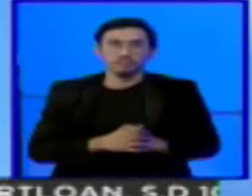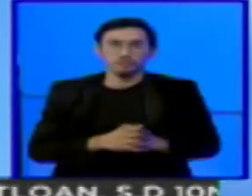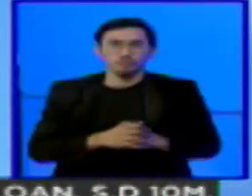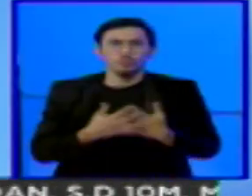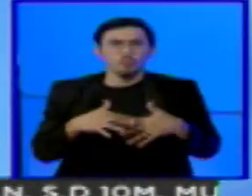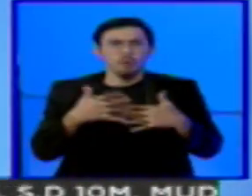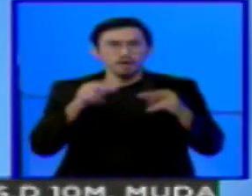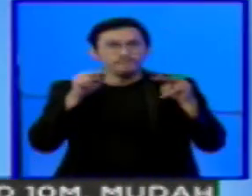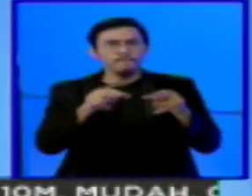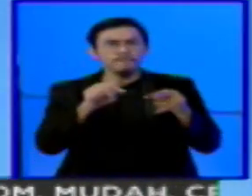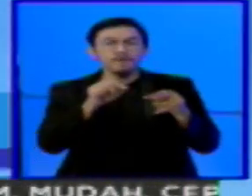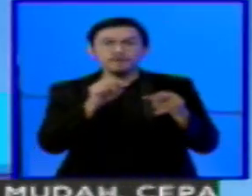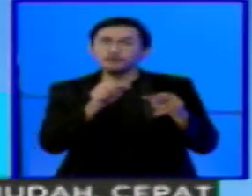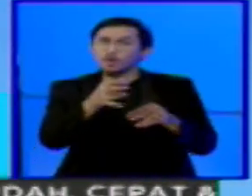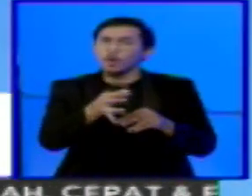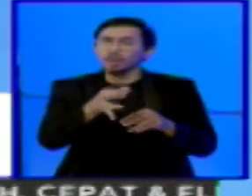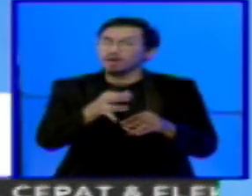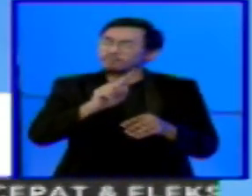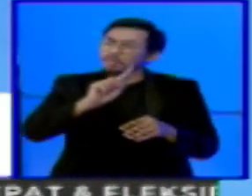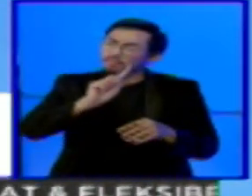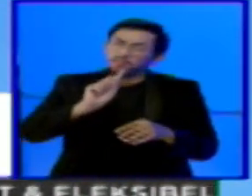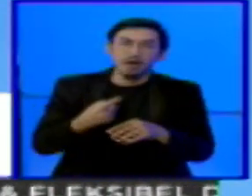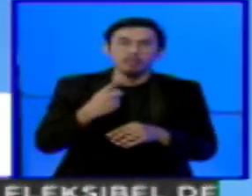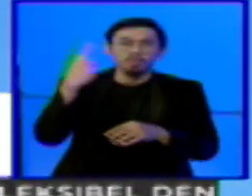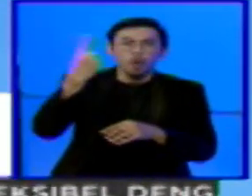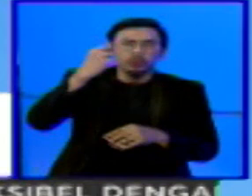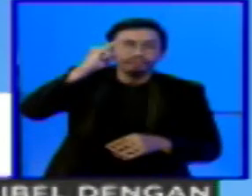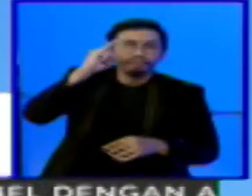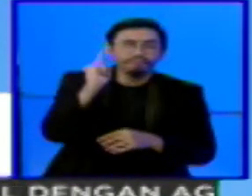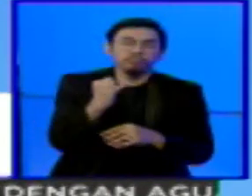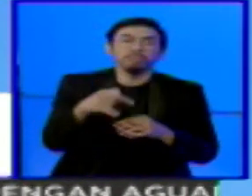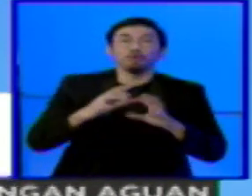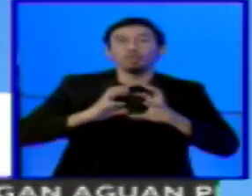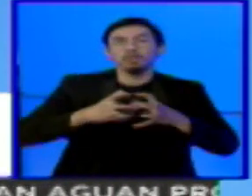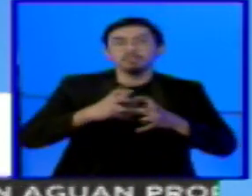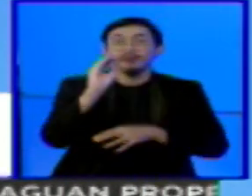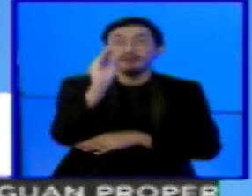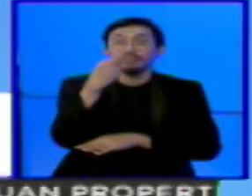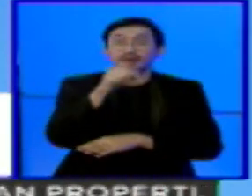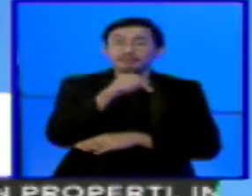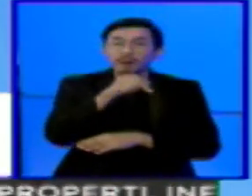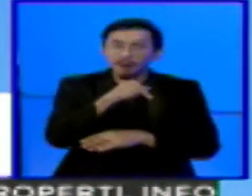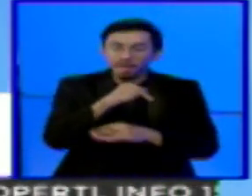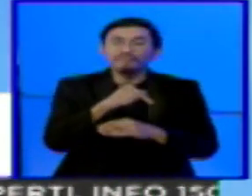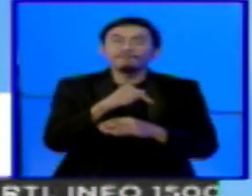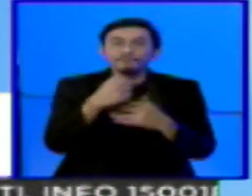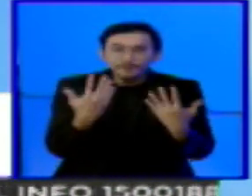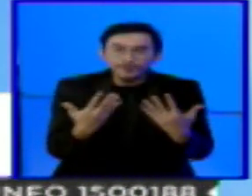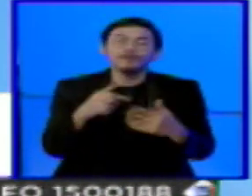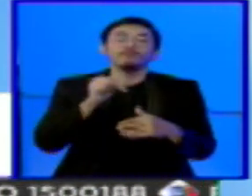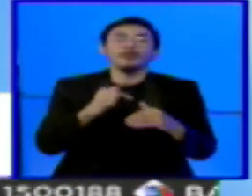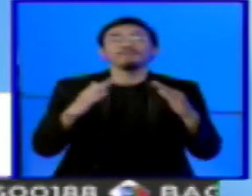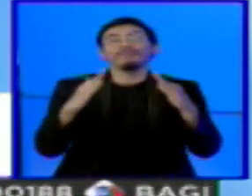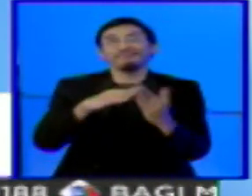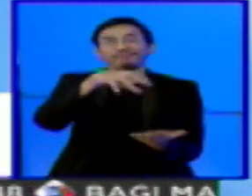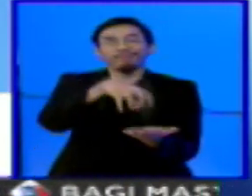Kembali di seputar iNews ya, pemirsa, di tengah sorotan tajam sebagai kota terpolusi di dunia, Jakarta akhirnya diresmikan sebagai tuan rumah Formula